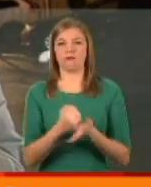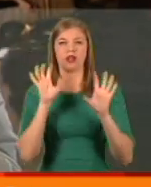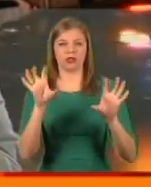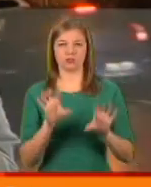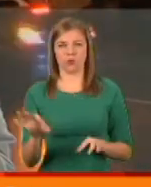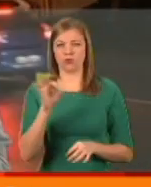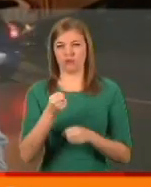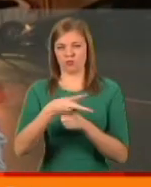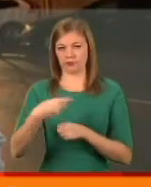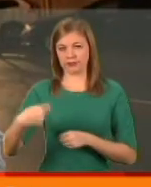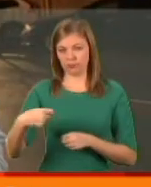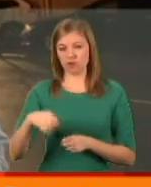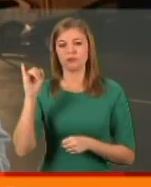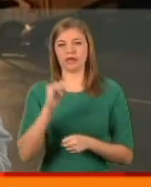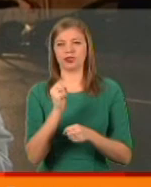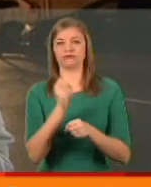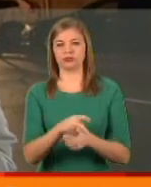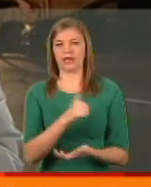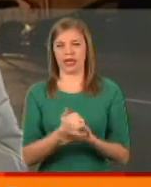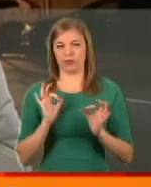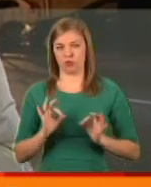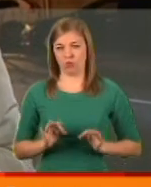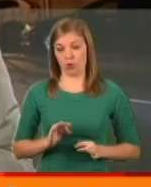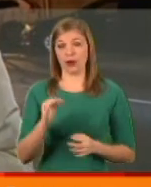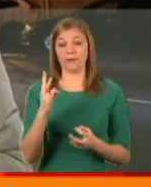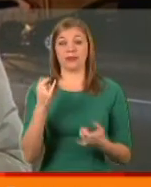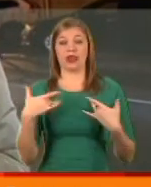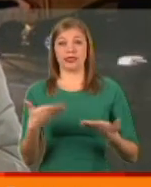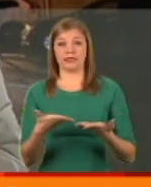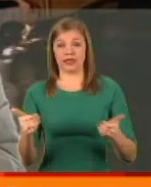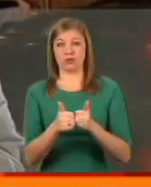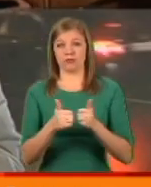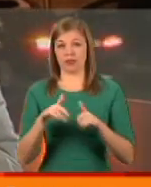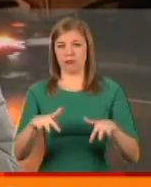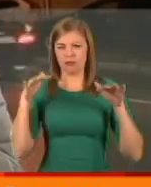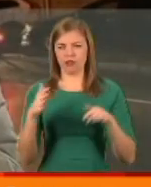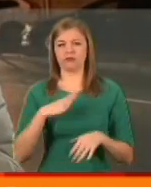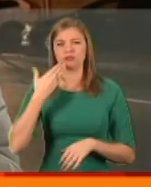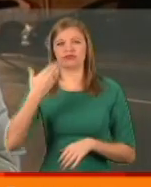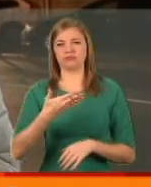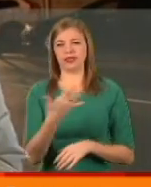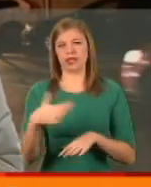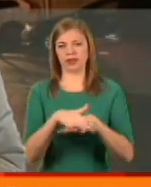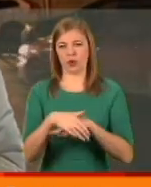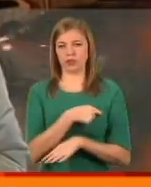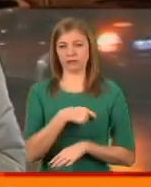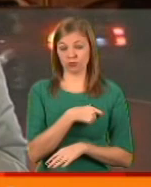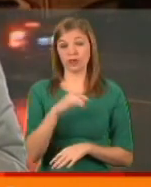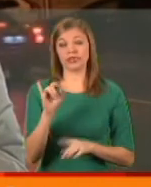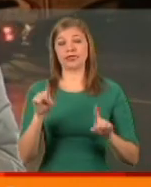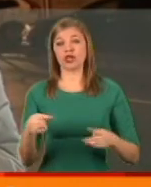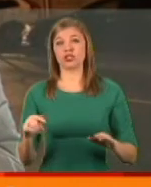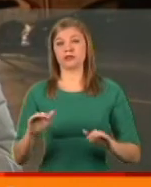про імпічмент і також звільнення генпрокурора. На сцену біля парламенту виходило кілька народних депутатів з виступами і